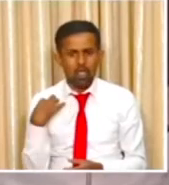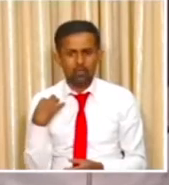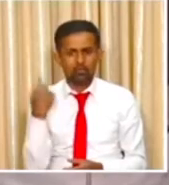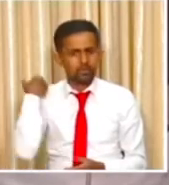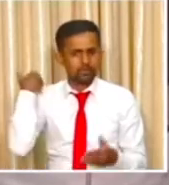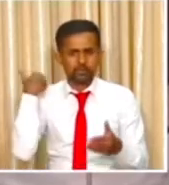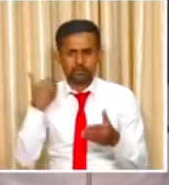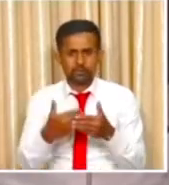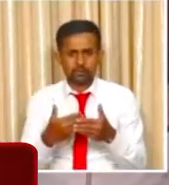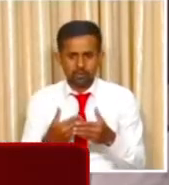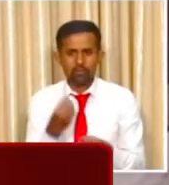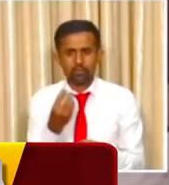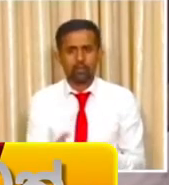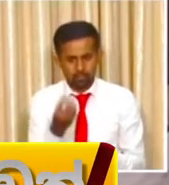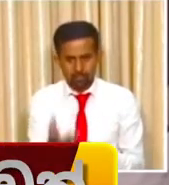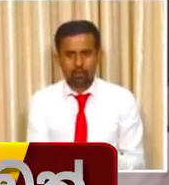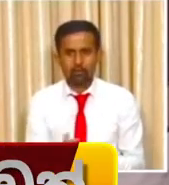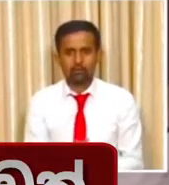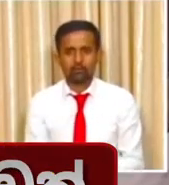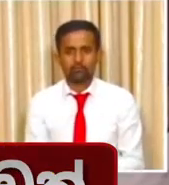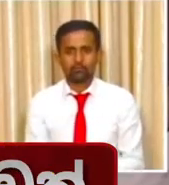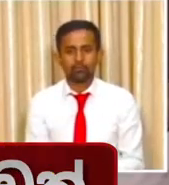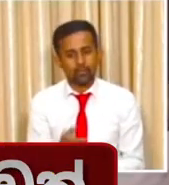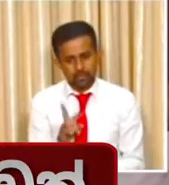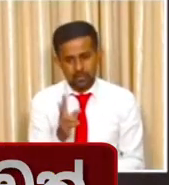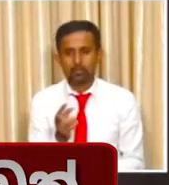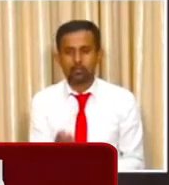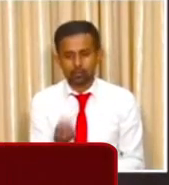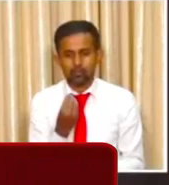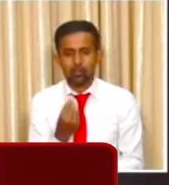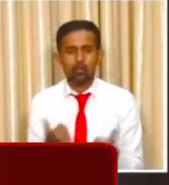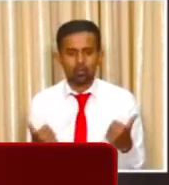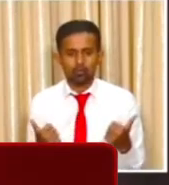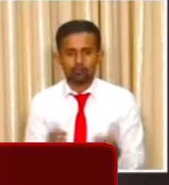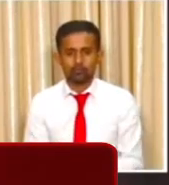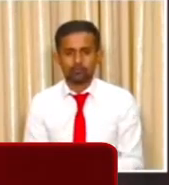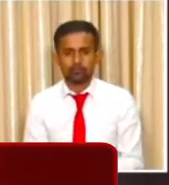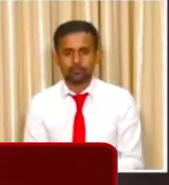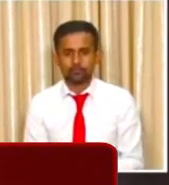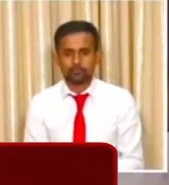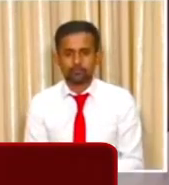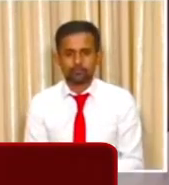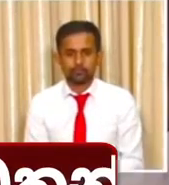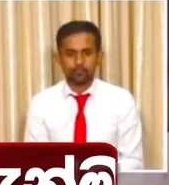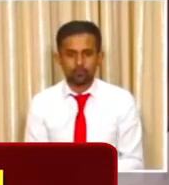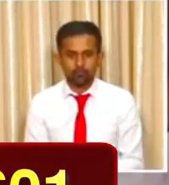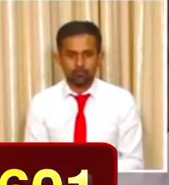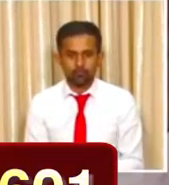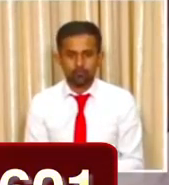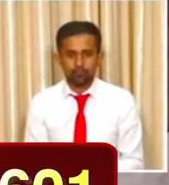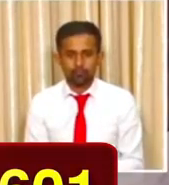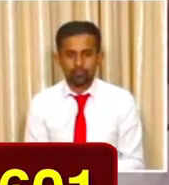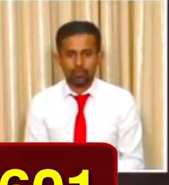සිට අද දක්වා දිගටම දෙනවා. දෙකම ලබා දුන්නා. දෙකම ලබා දුන්නා එමතුමා. බොහොම හොඳයි. හරි. නෑ. Thank you. නෑ